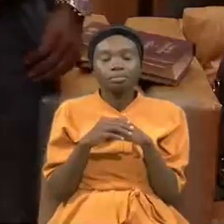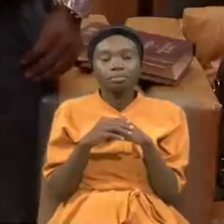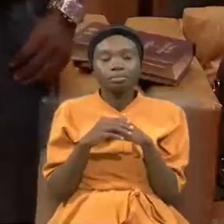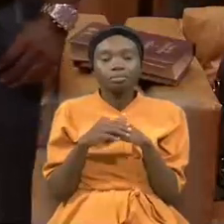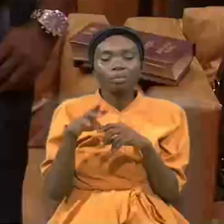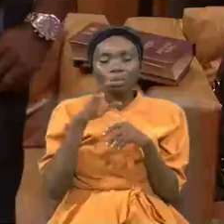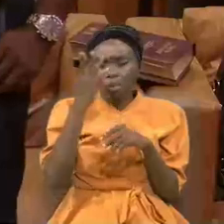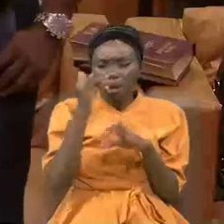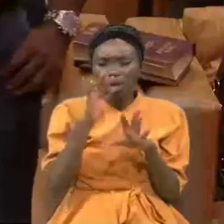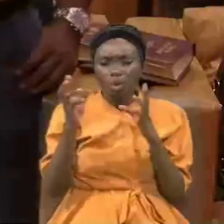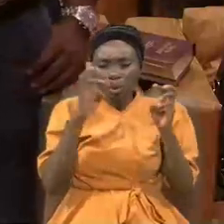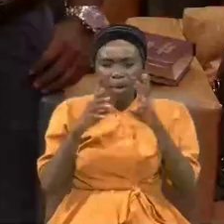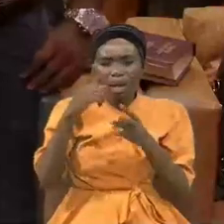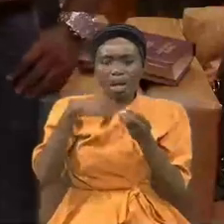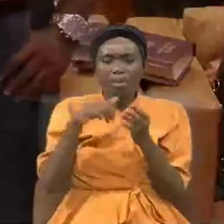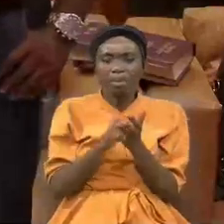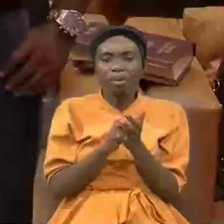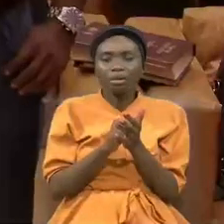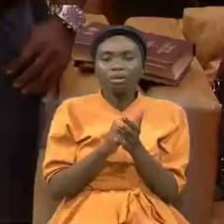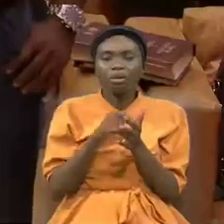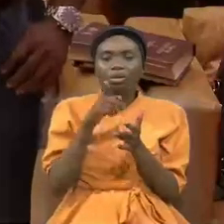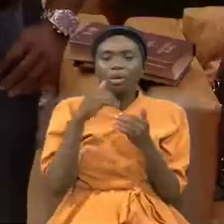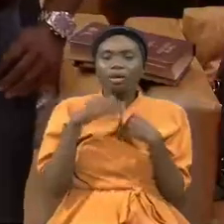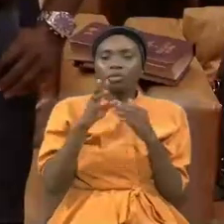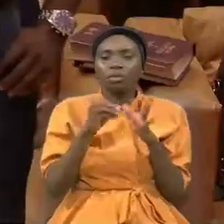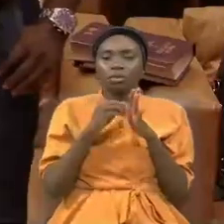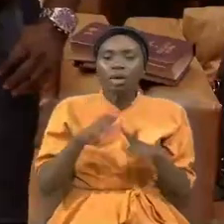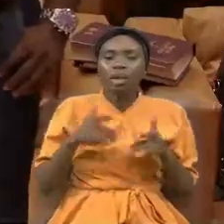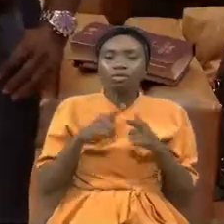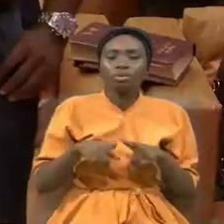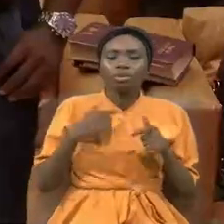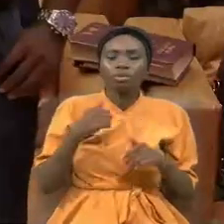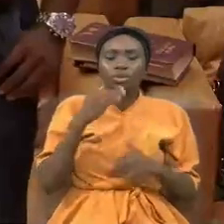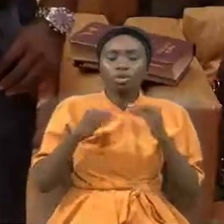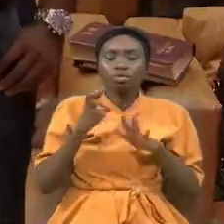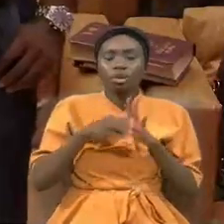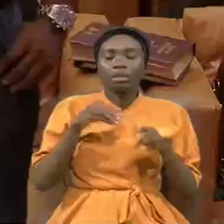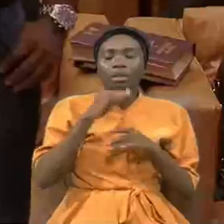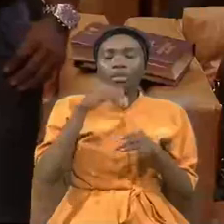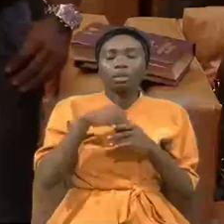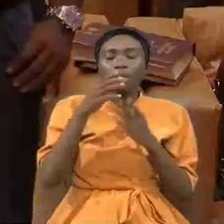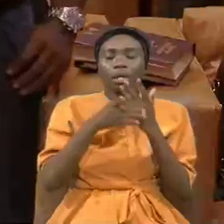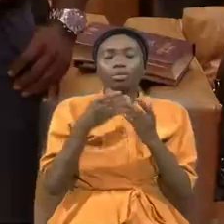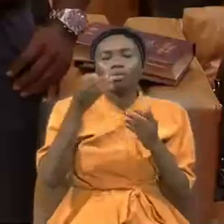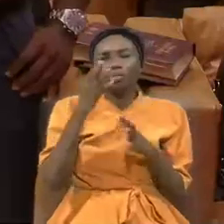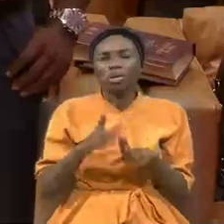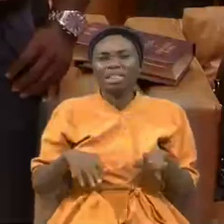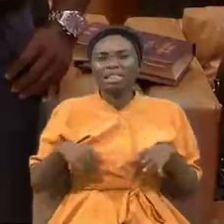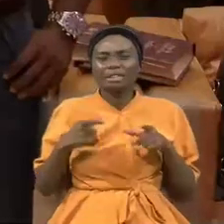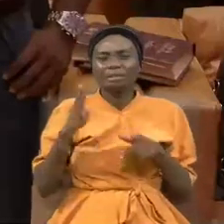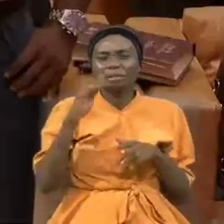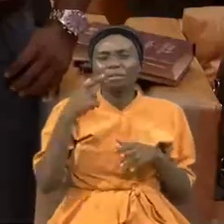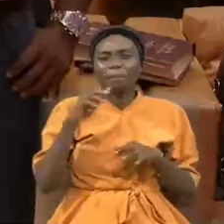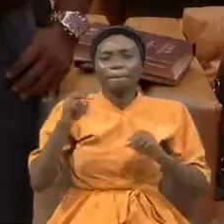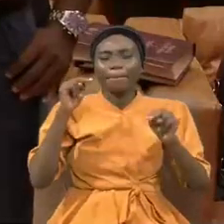Pourquoi vous gênez de cela? Le jugement est dans la main de Dieu. Vous avez votre vie à